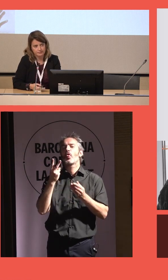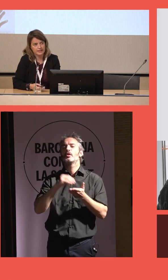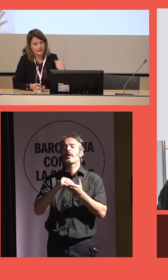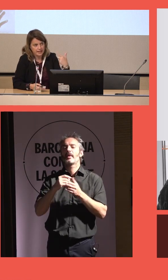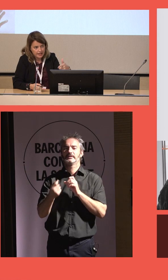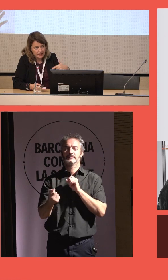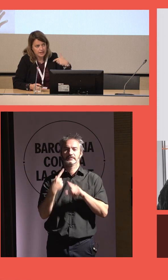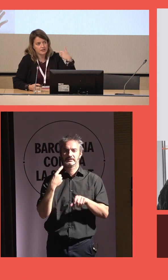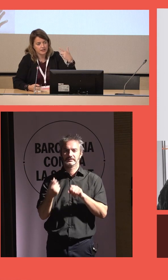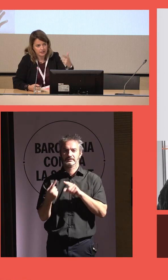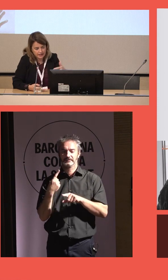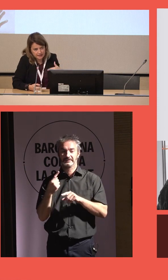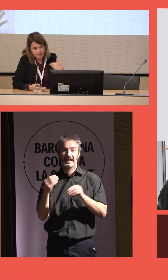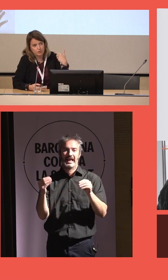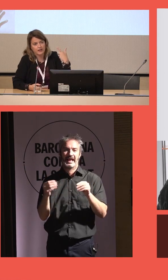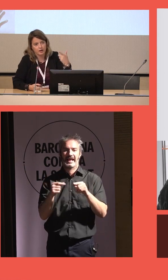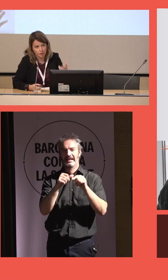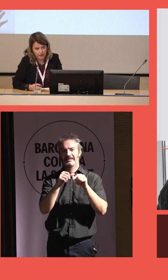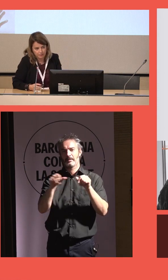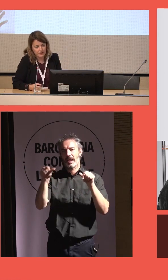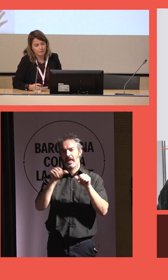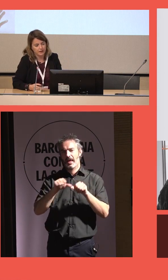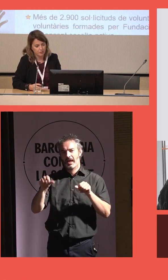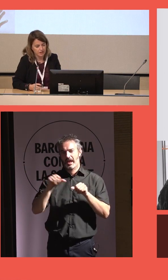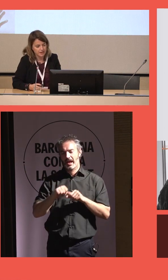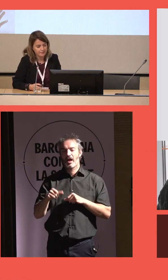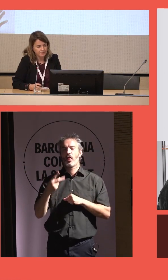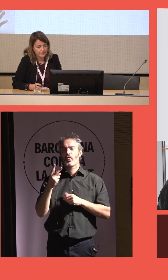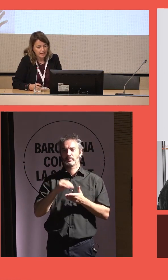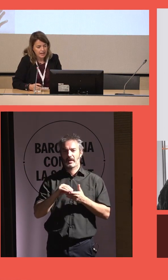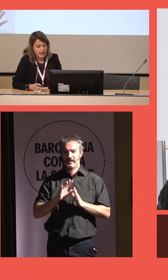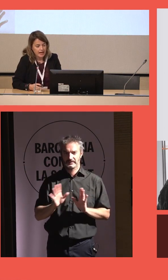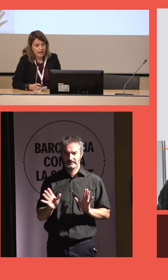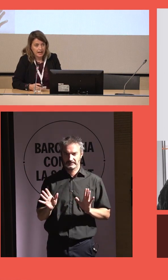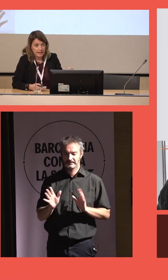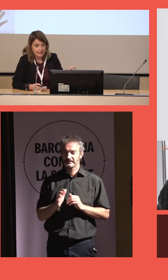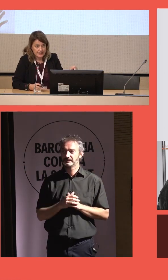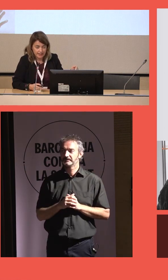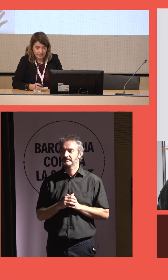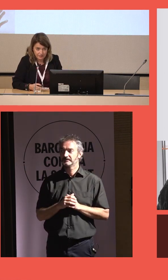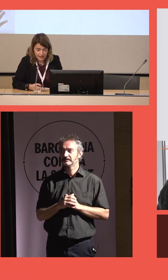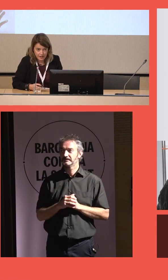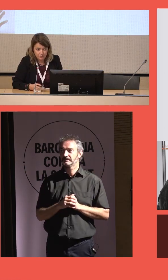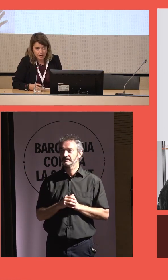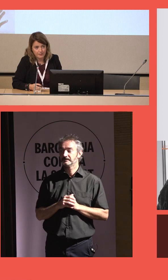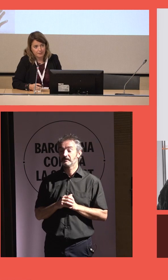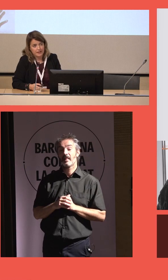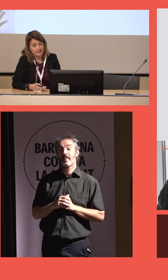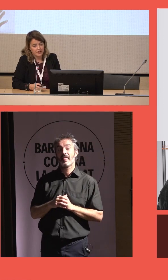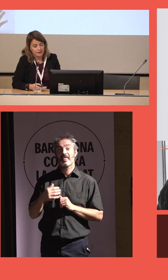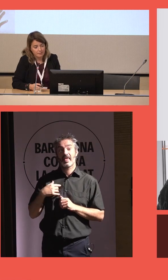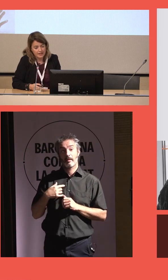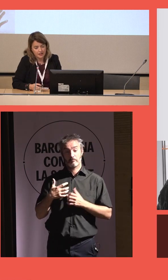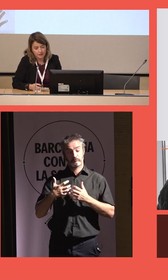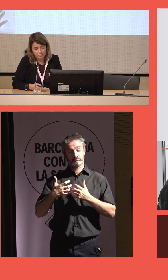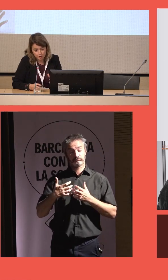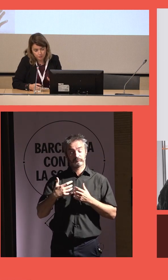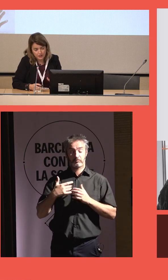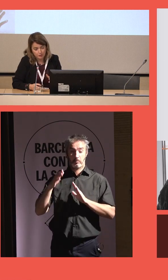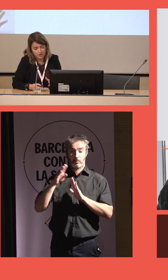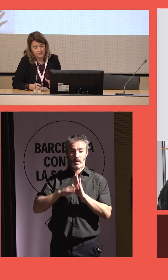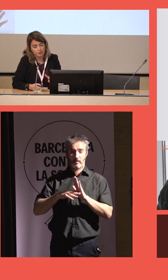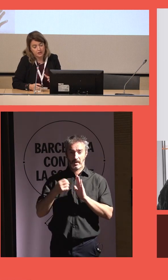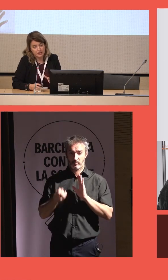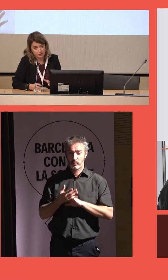és a dir els ajuda recorrentment per dir-ho així des que vam ficar el programa en marxa més de